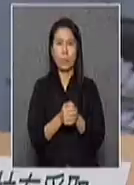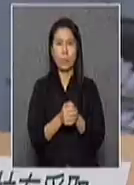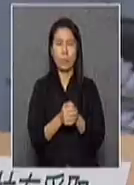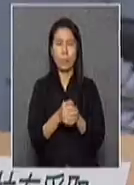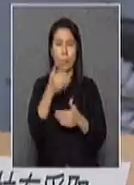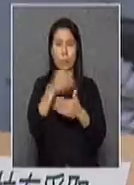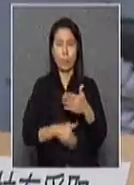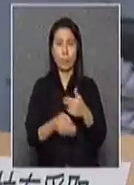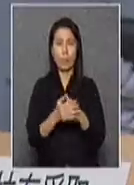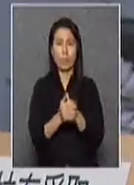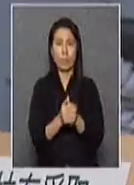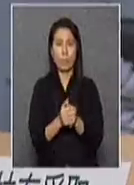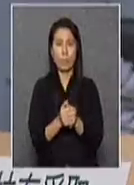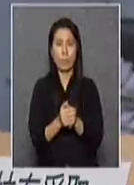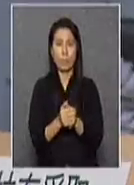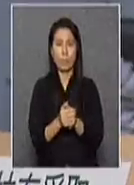減